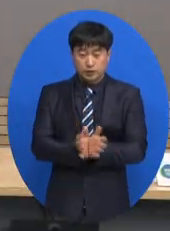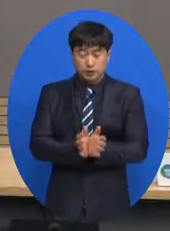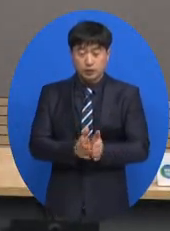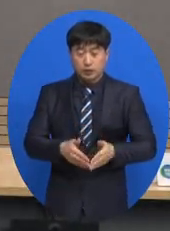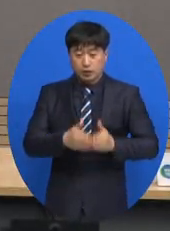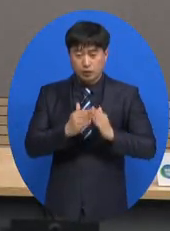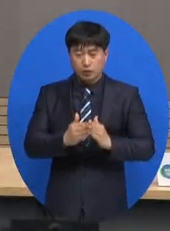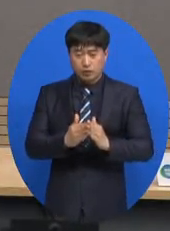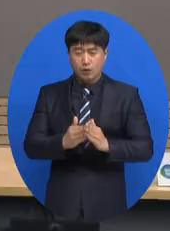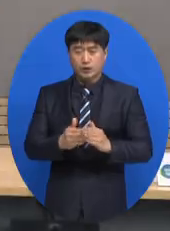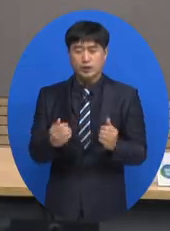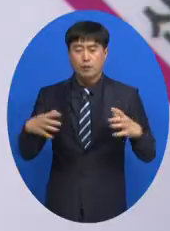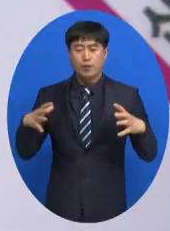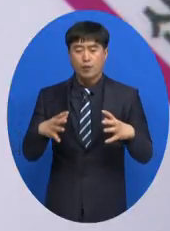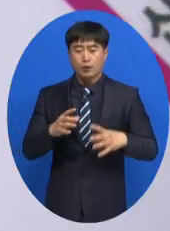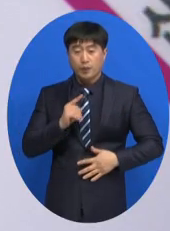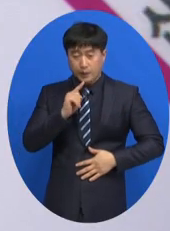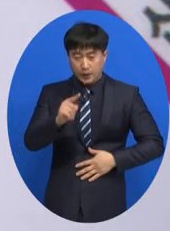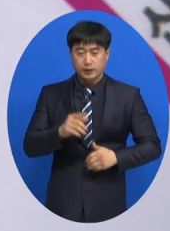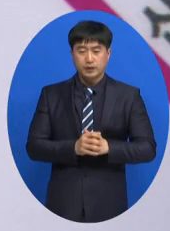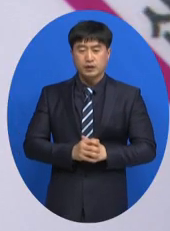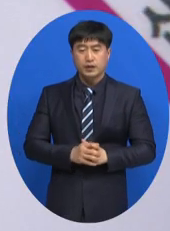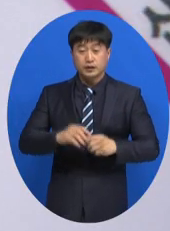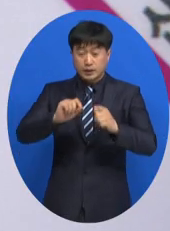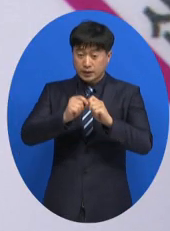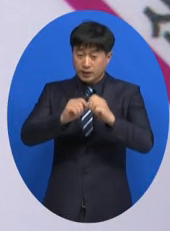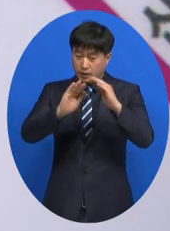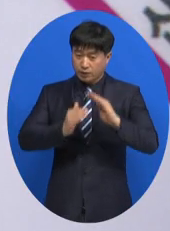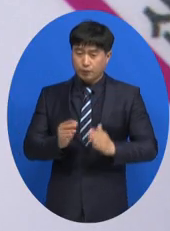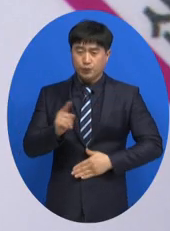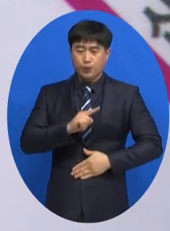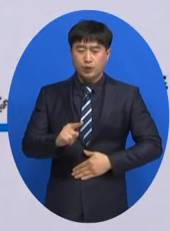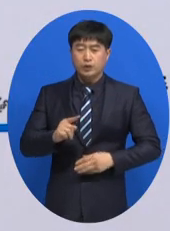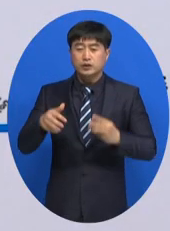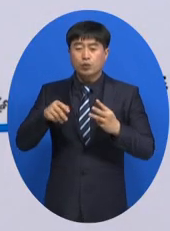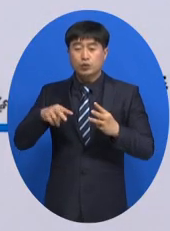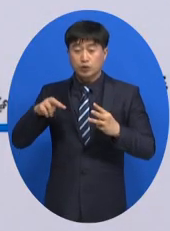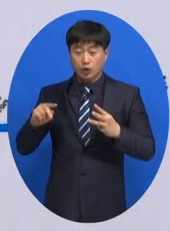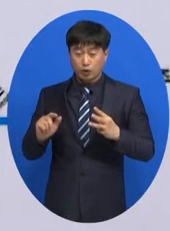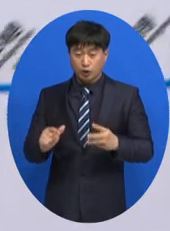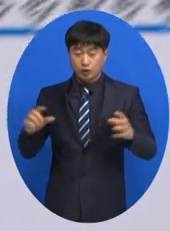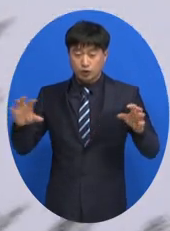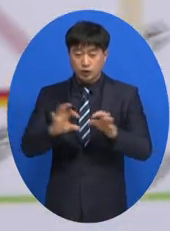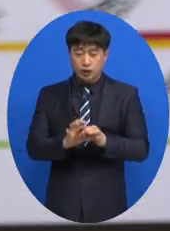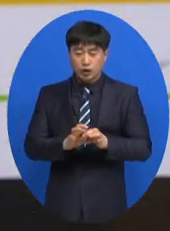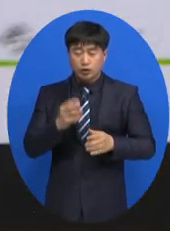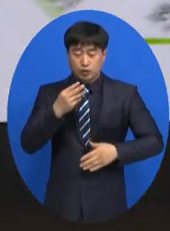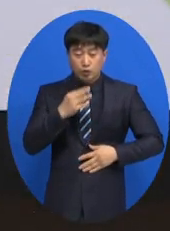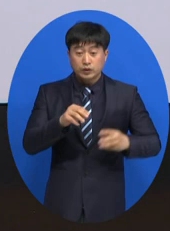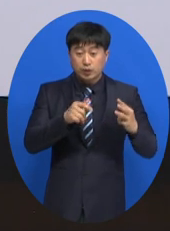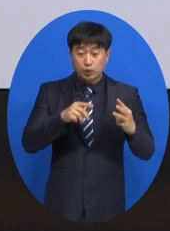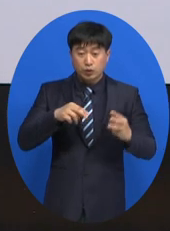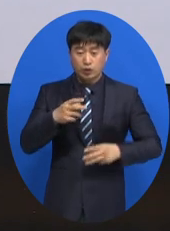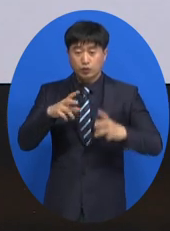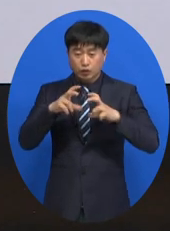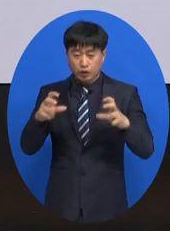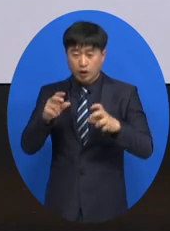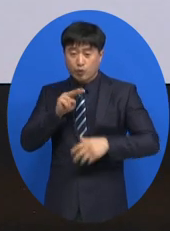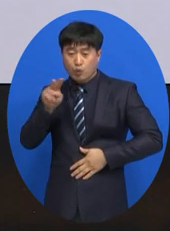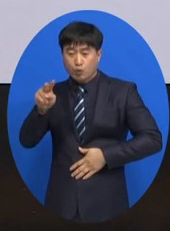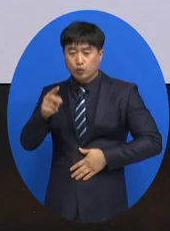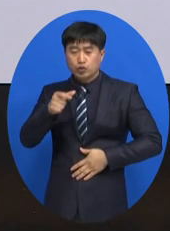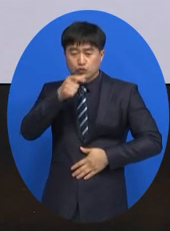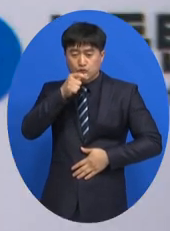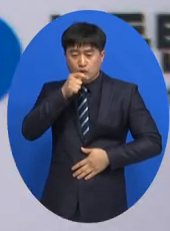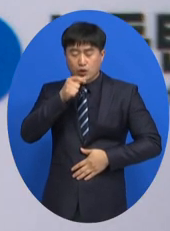한 목소리를 내겠다는 것. 구체적 내용을 살펴보면 3호선 연장은 서울 3호선에서 성남, 용인을 거쳐